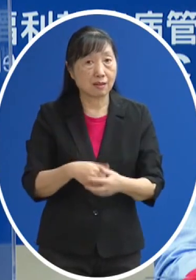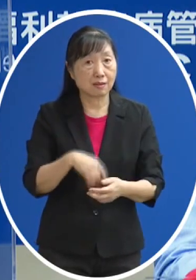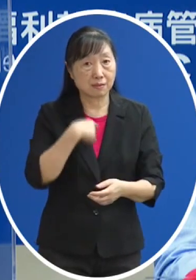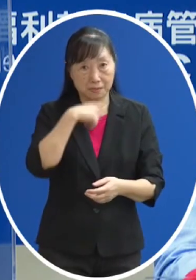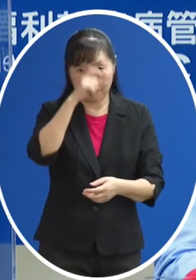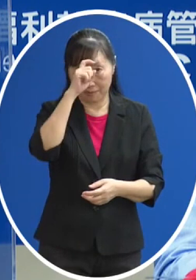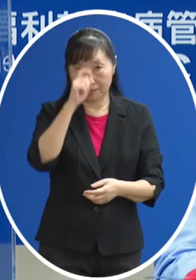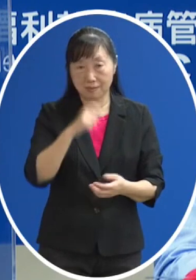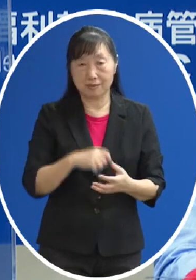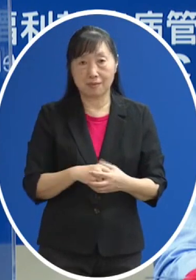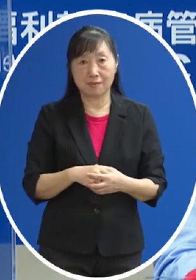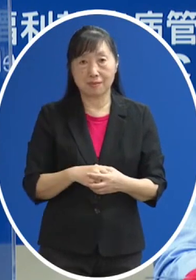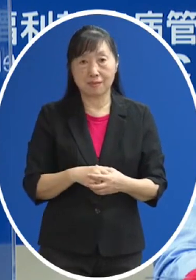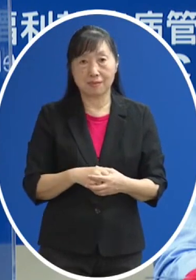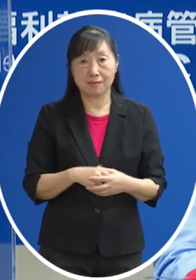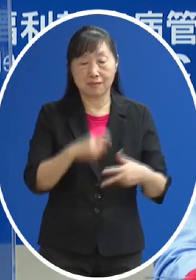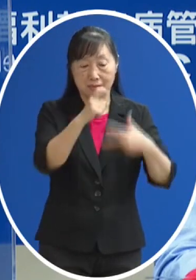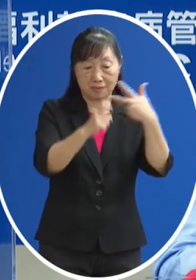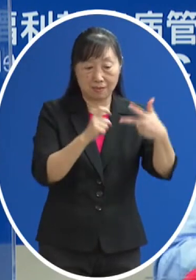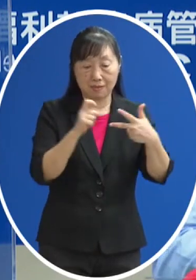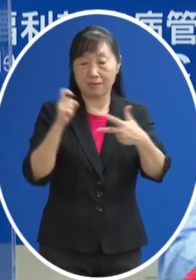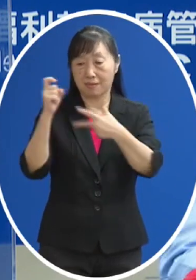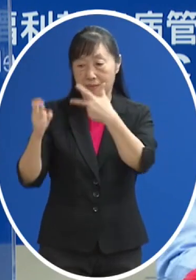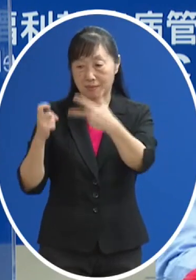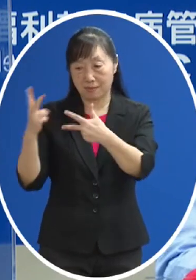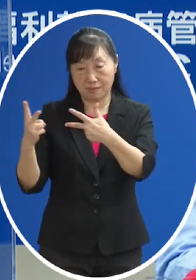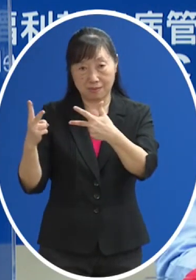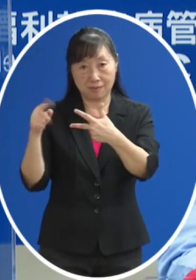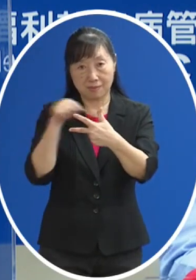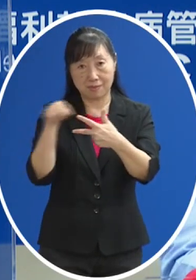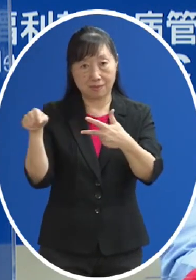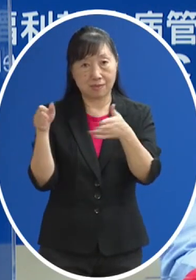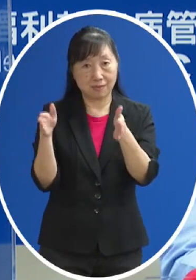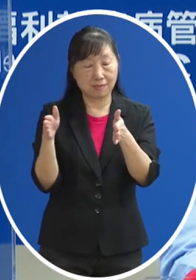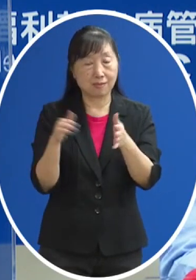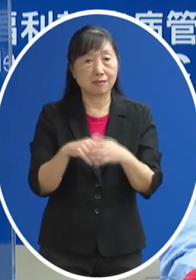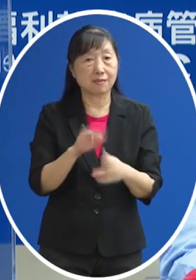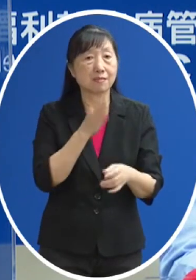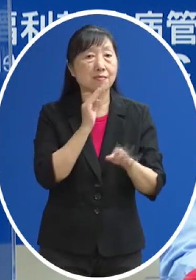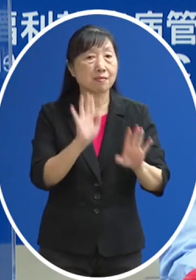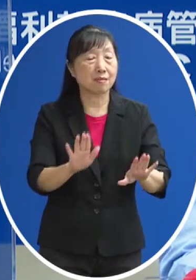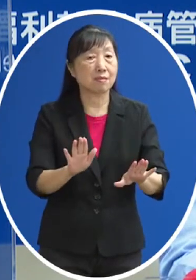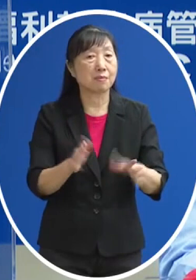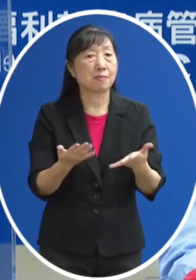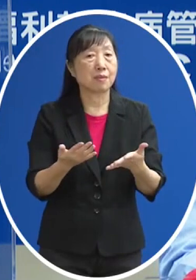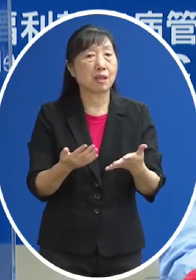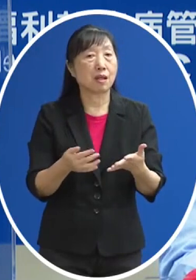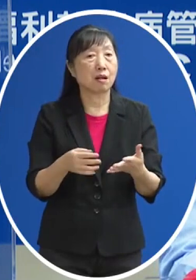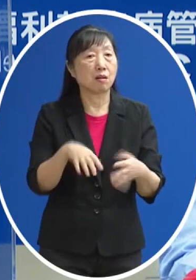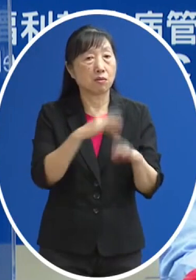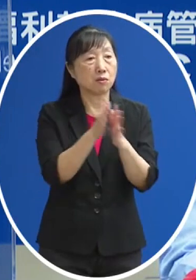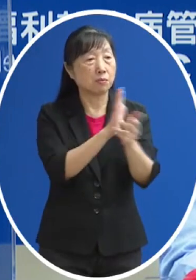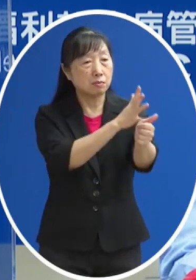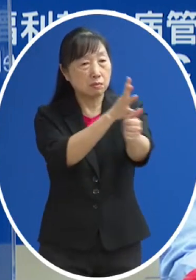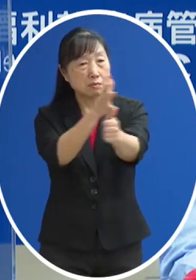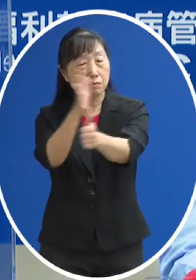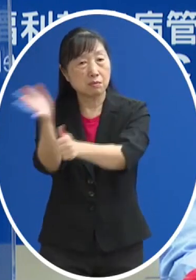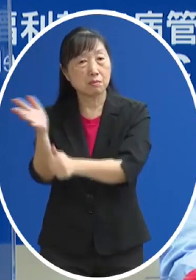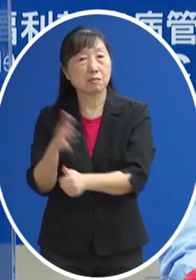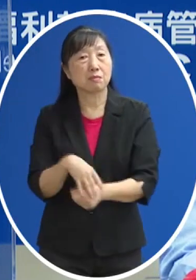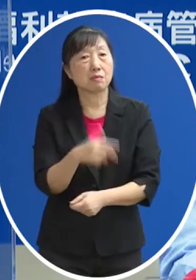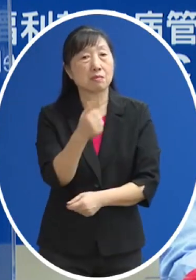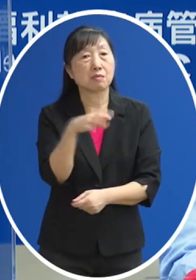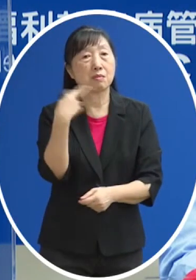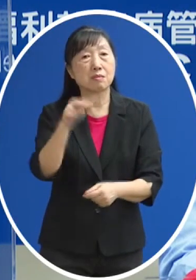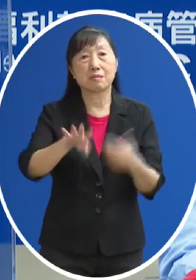望能够在10-12周，那当然我们现在也在收集相关的意见，还有一些国际